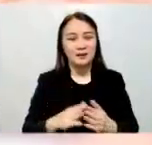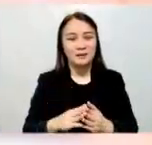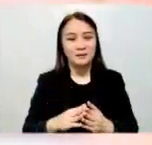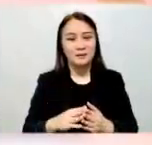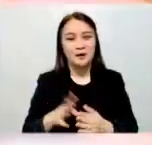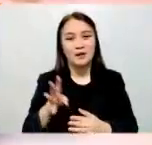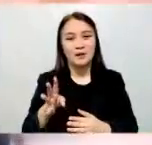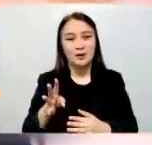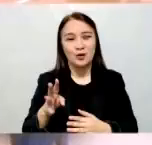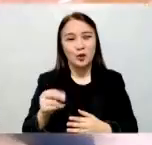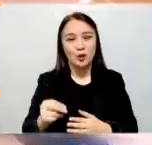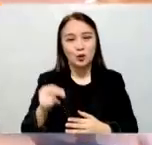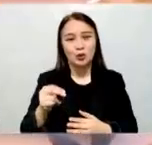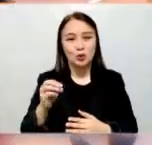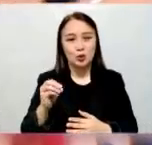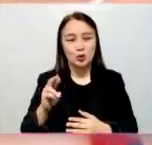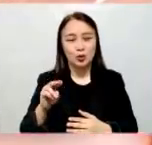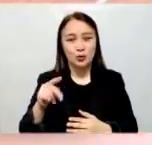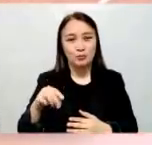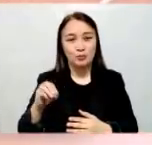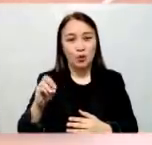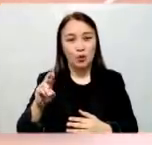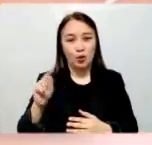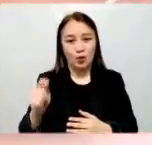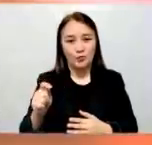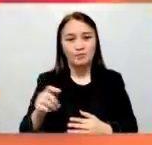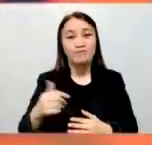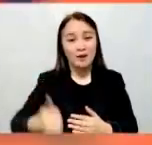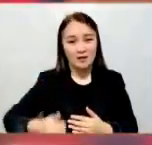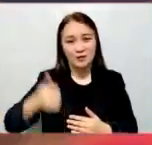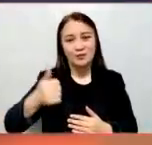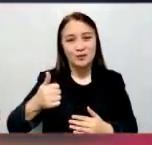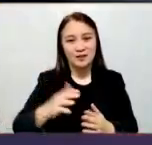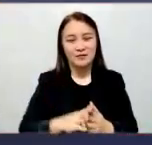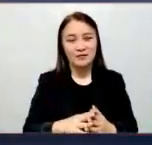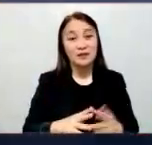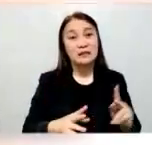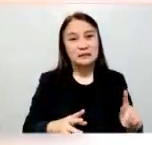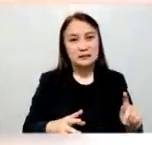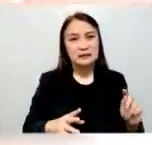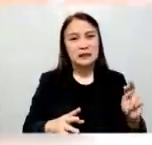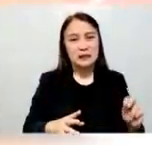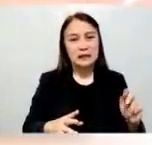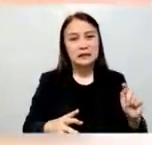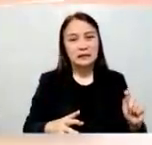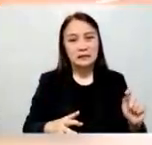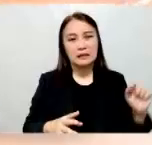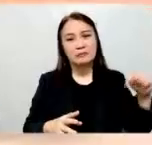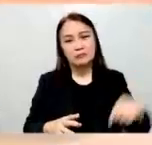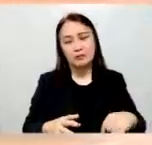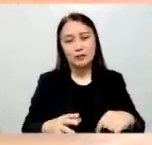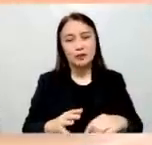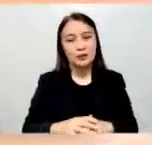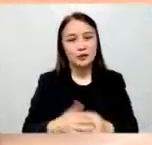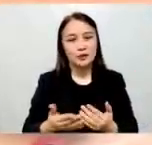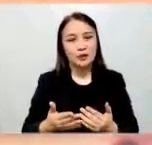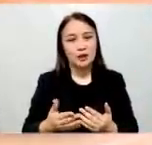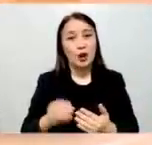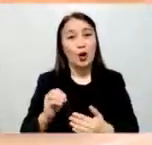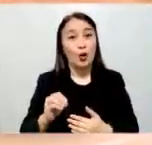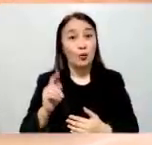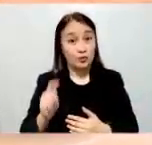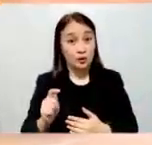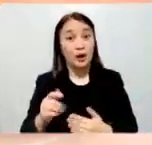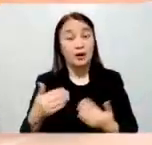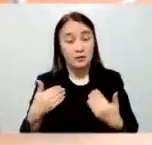at kinailangan pa nila ng extra period para ma-break ang 113-all. 7 straight points sa pinakawala ng Northport sa simula ng overtime at nakakuha pa sila